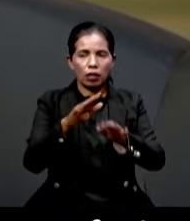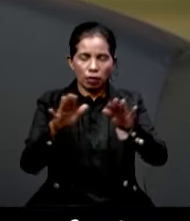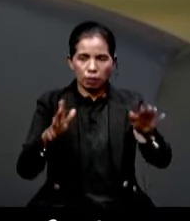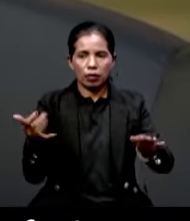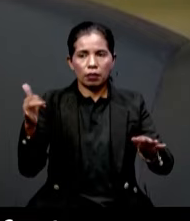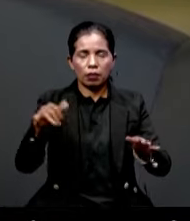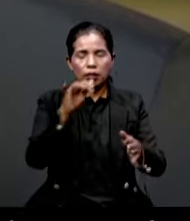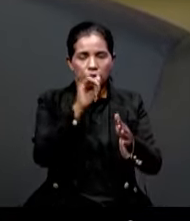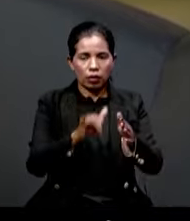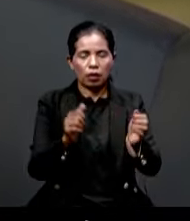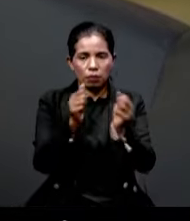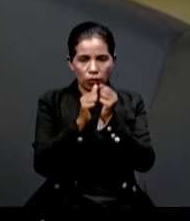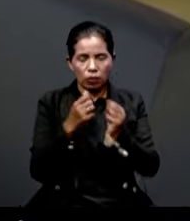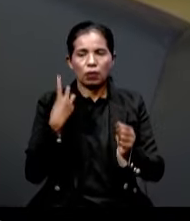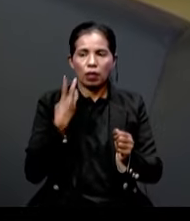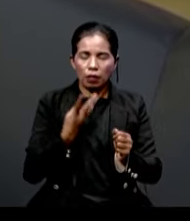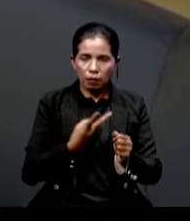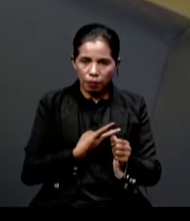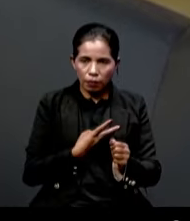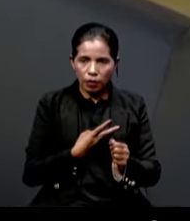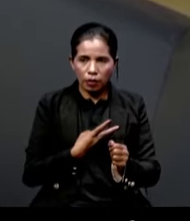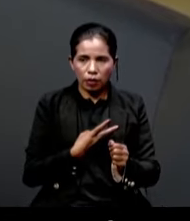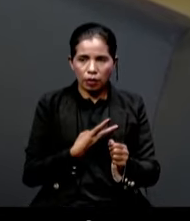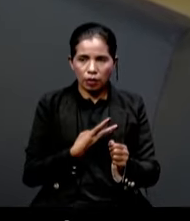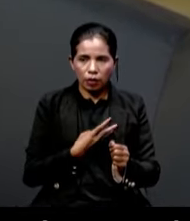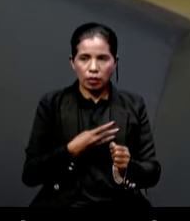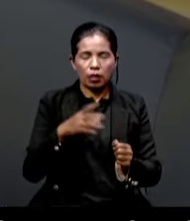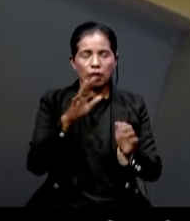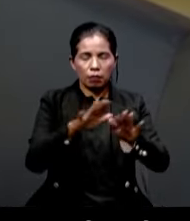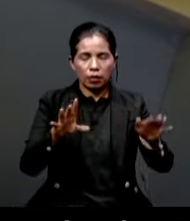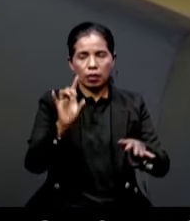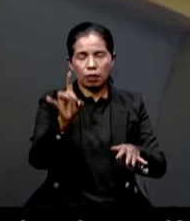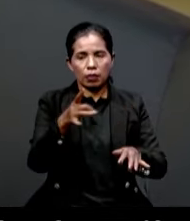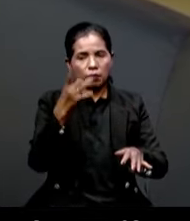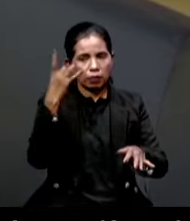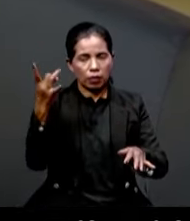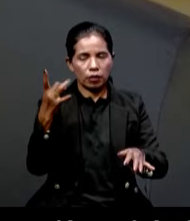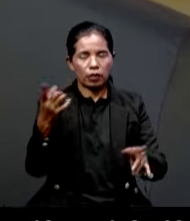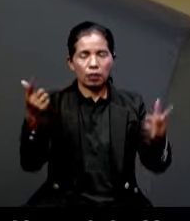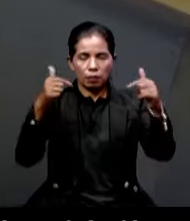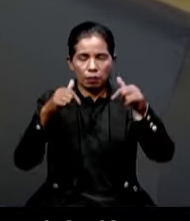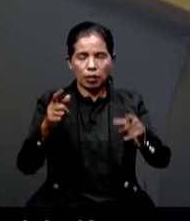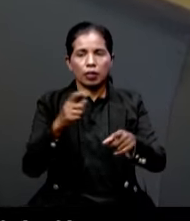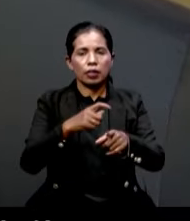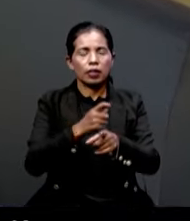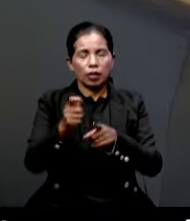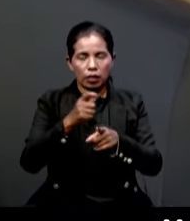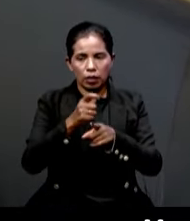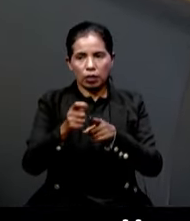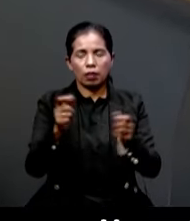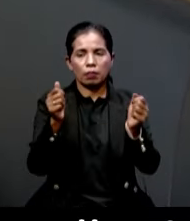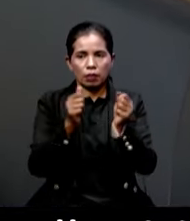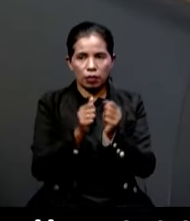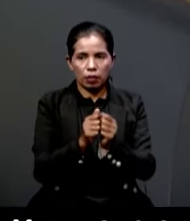yang tinggal bersama kami ada 18 orang dan yang datang terapi di tempat kita yang